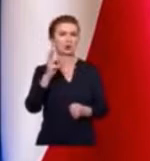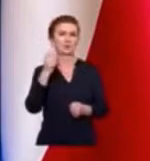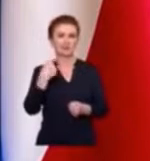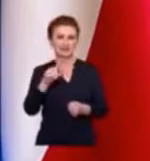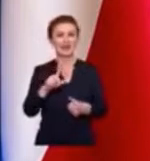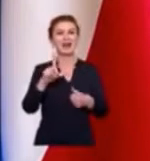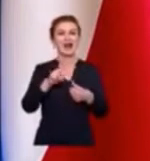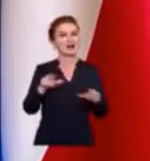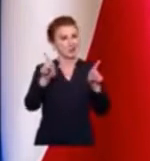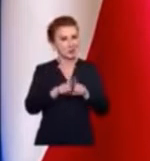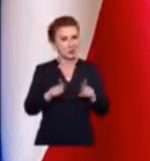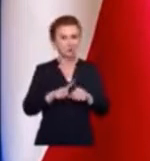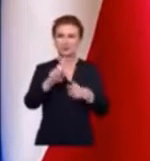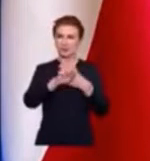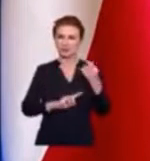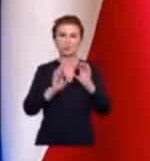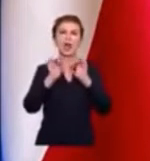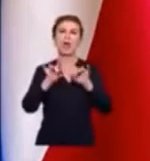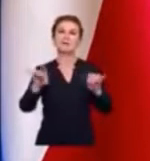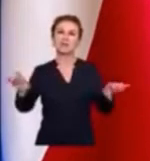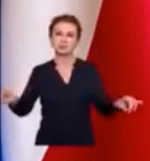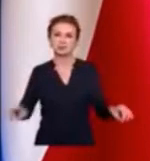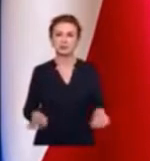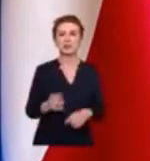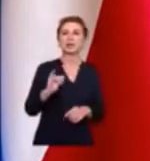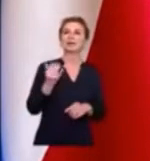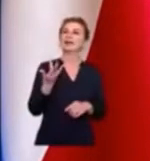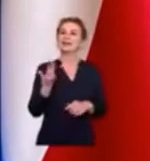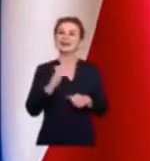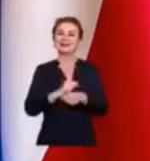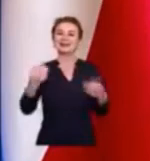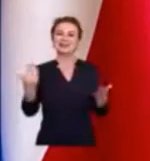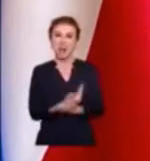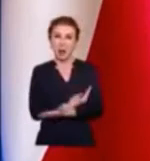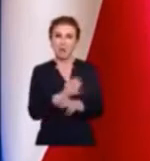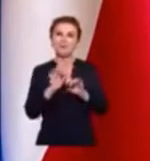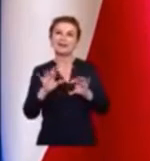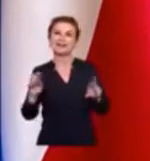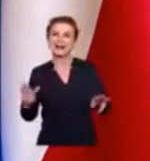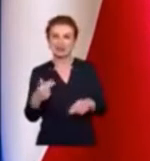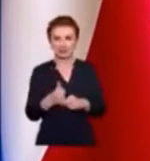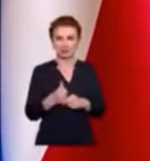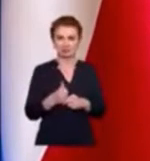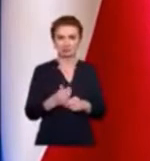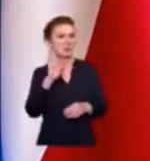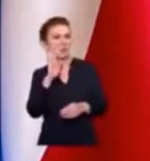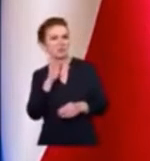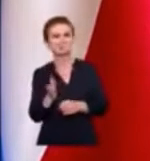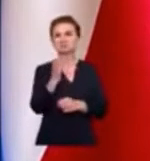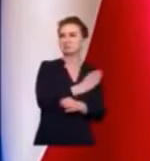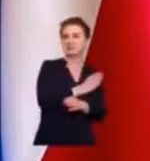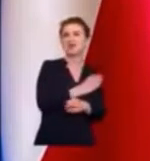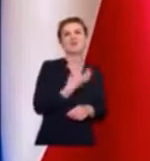wskaźniki epidemiczne, czyli jaki odsetek jest nowych zakażeń względem średniej z zeszłego tygodnia, jaki jest